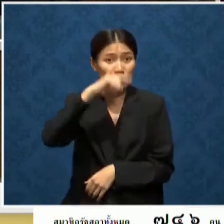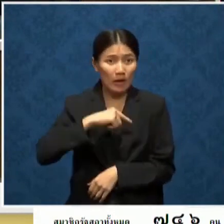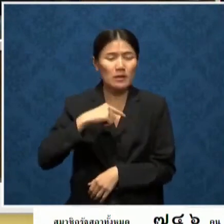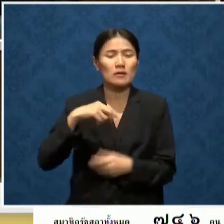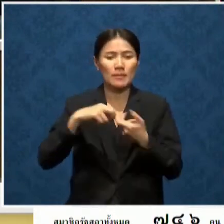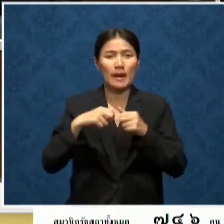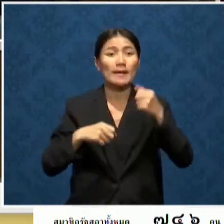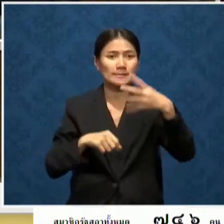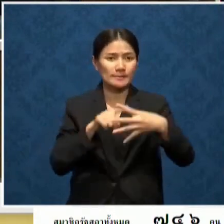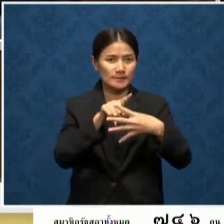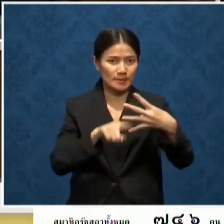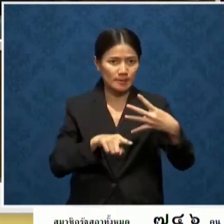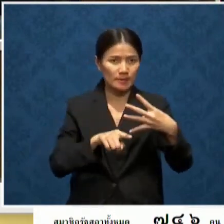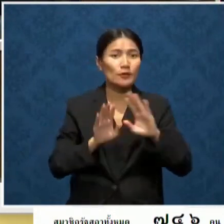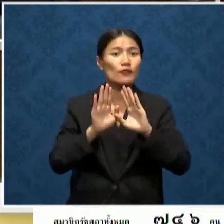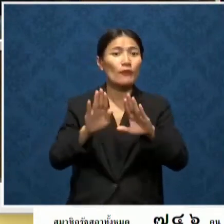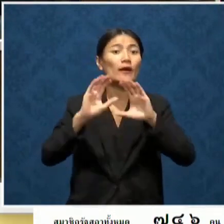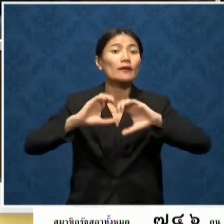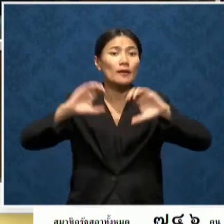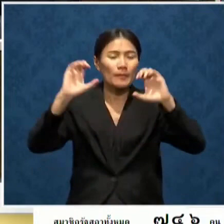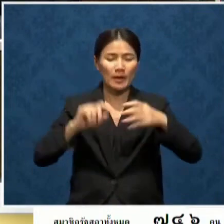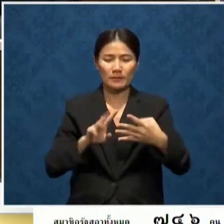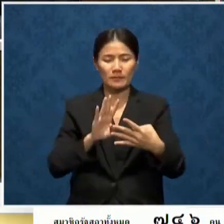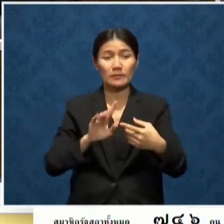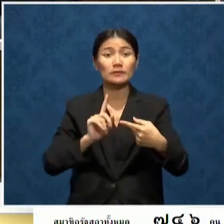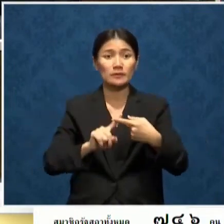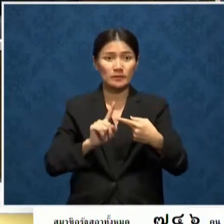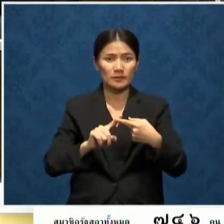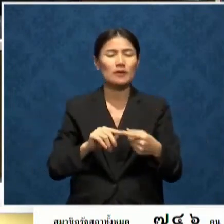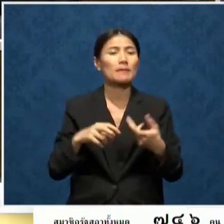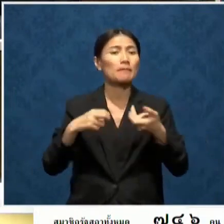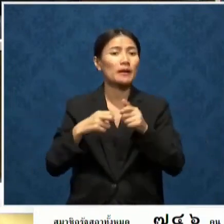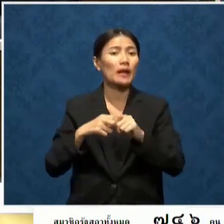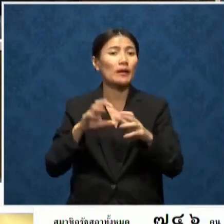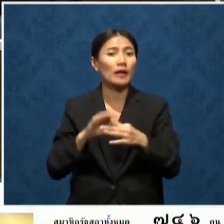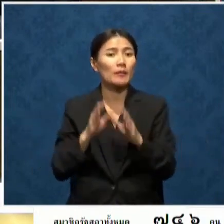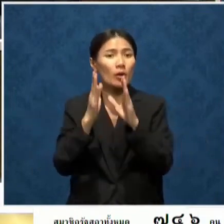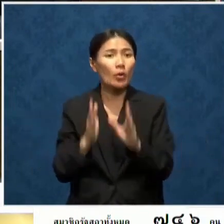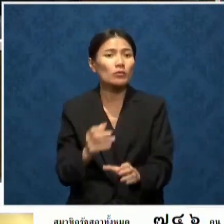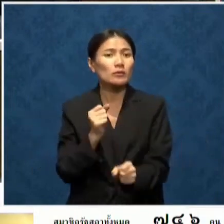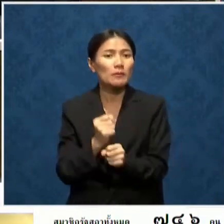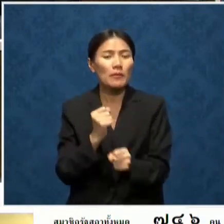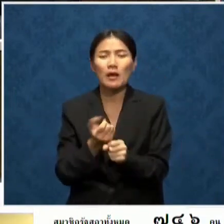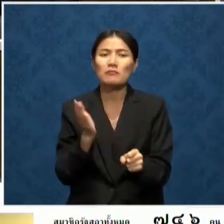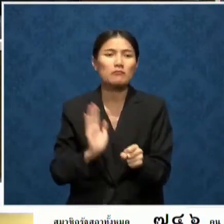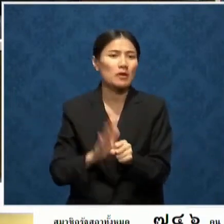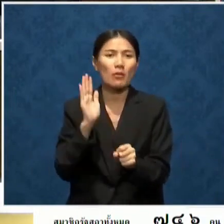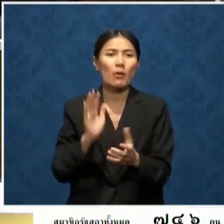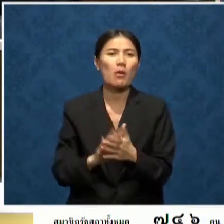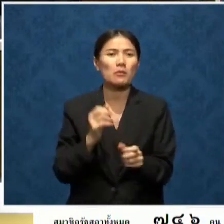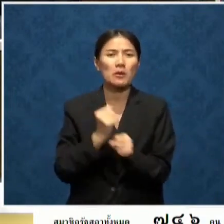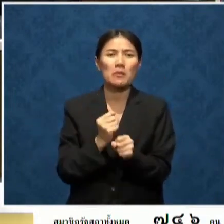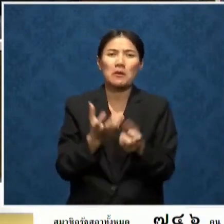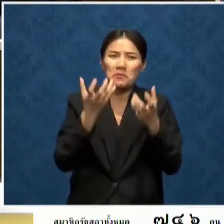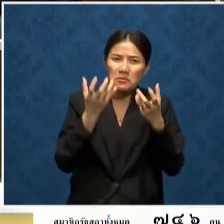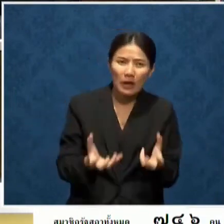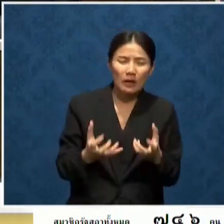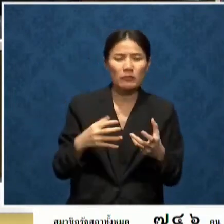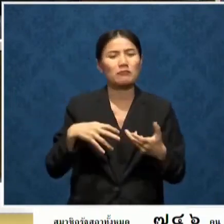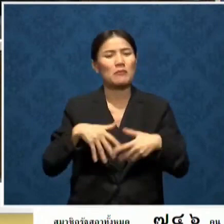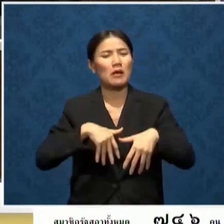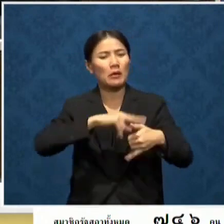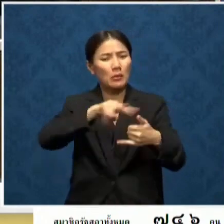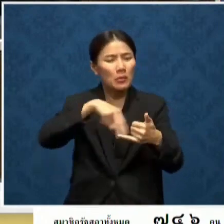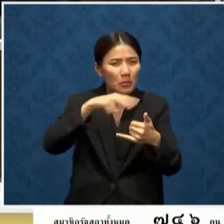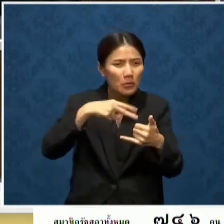ไปแก้ไขดันี้ครัประหนาที่หนึงคือการขดแมบคลากรและพาระงานที่หนัเกินไปกระทบกัคณภาพการรกษาคนไย